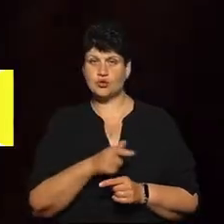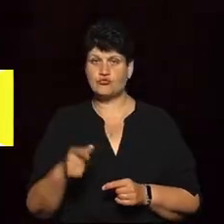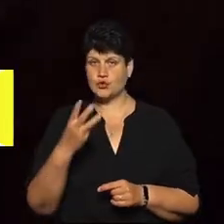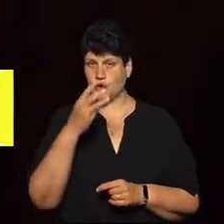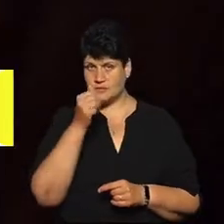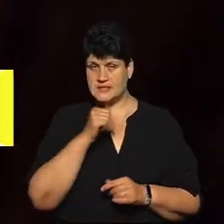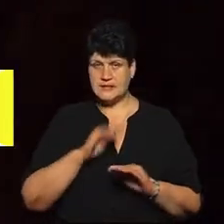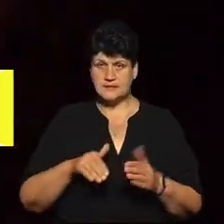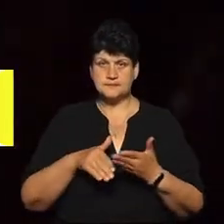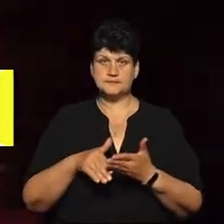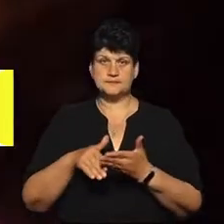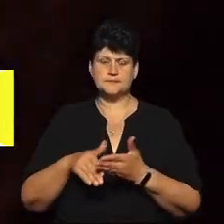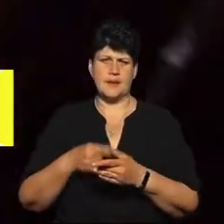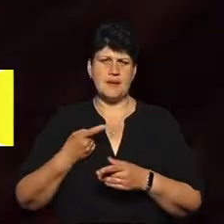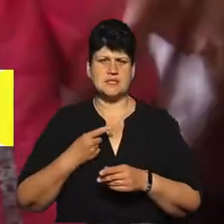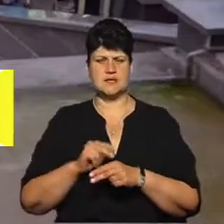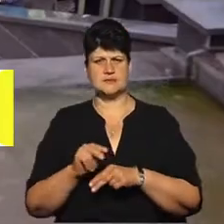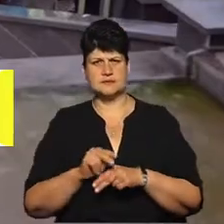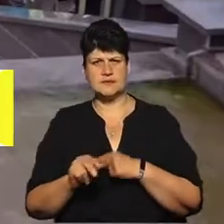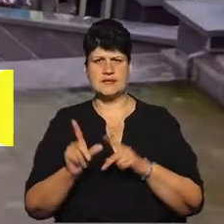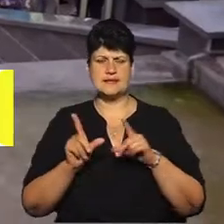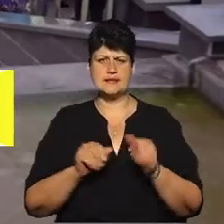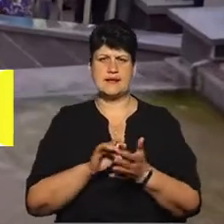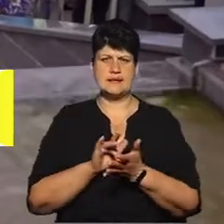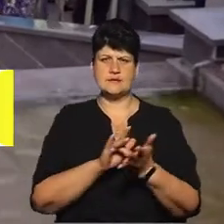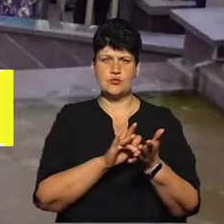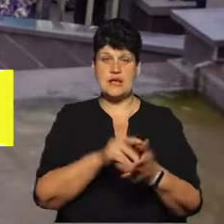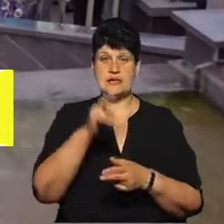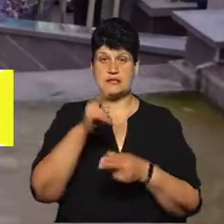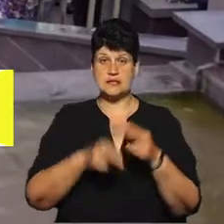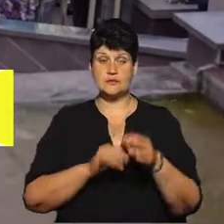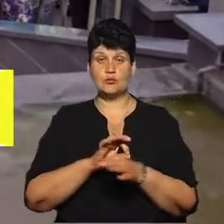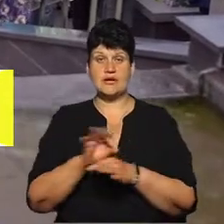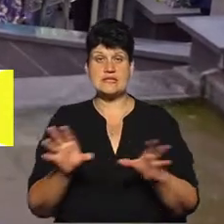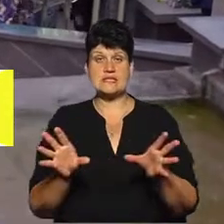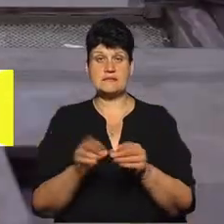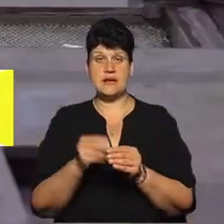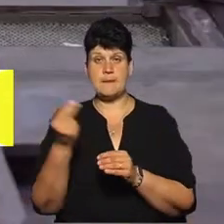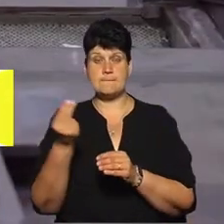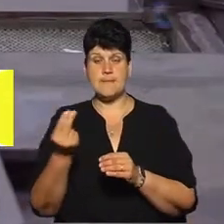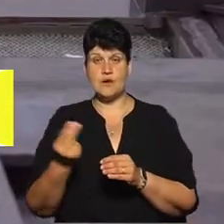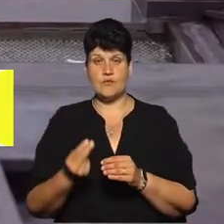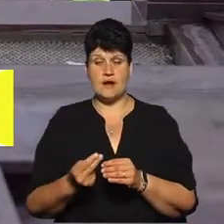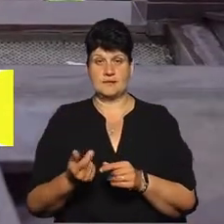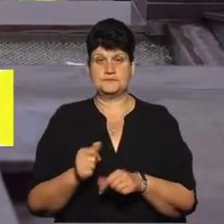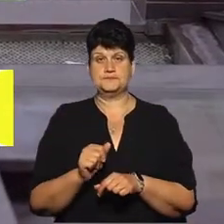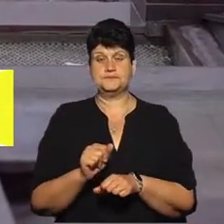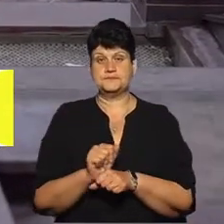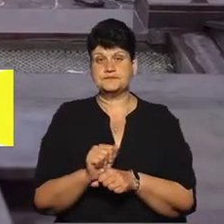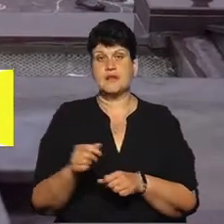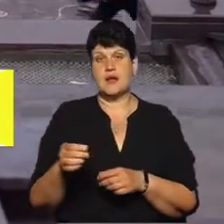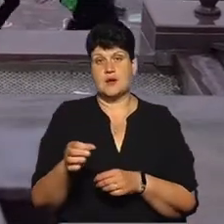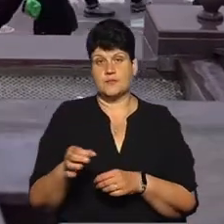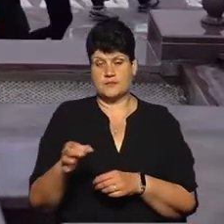долучались до майстер-класів, їздили на екскурсії, а завершили проєкт спільним малюванням на причалі. Діти написали крейдою вірш Людмили